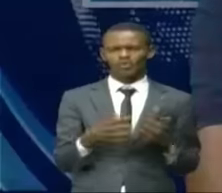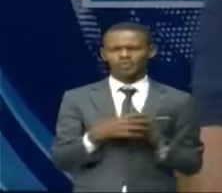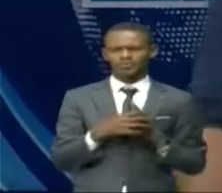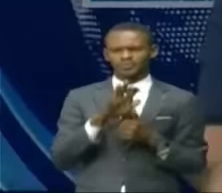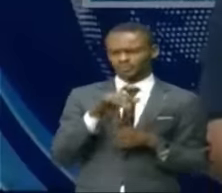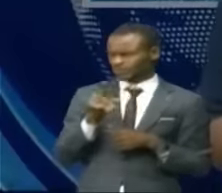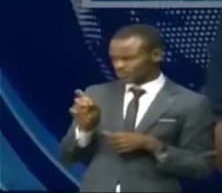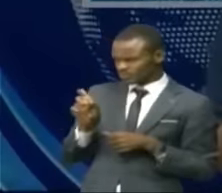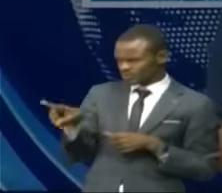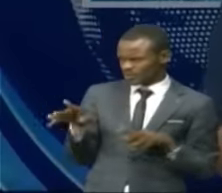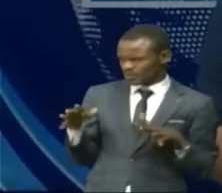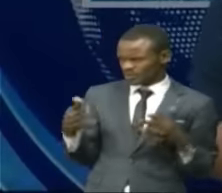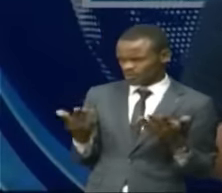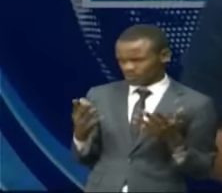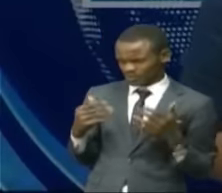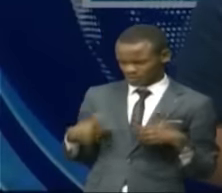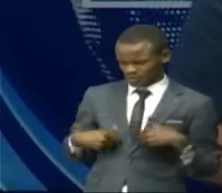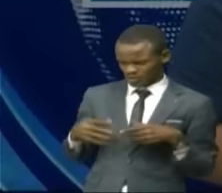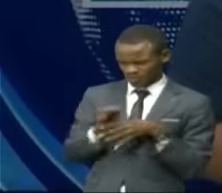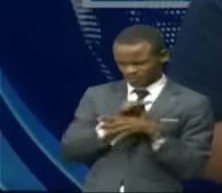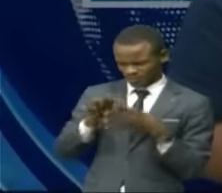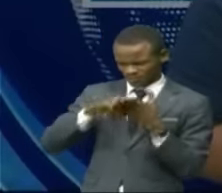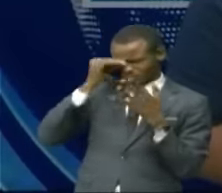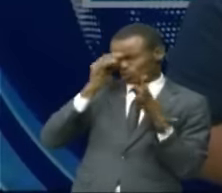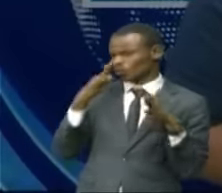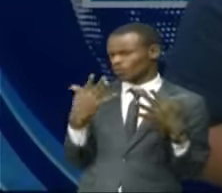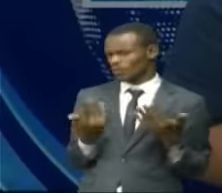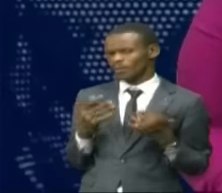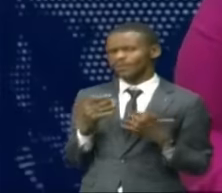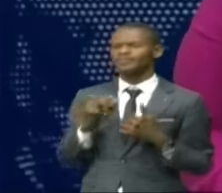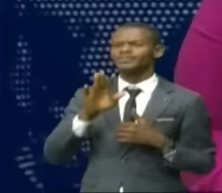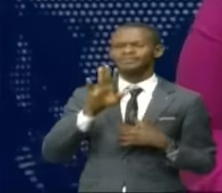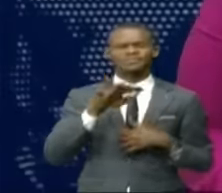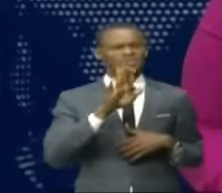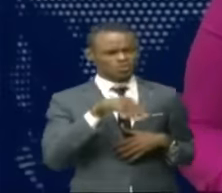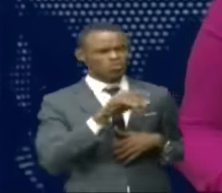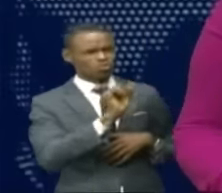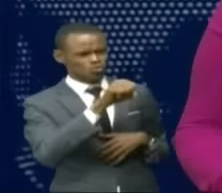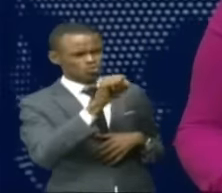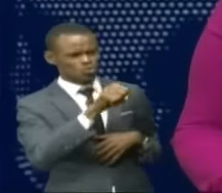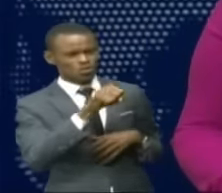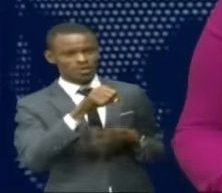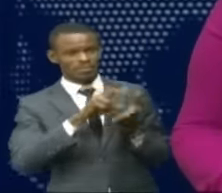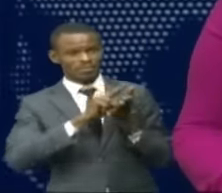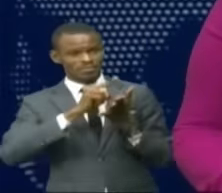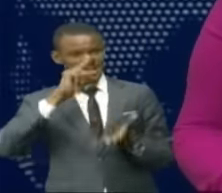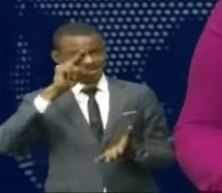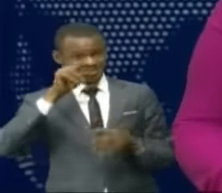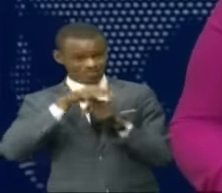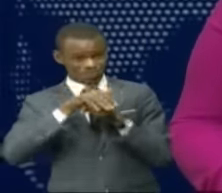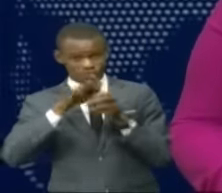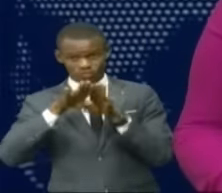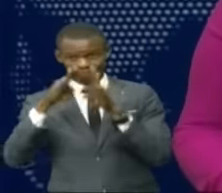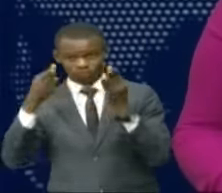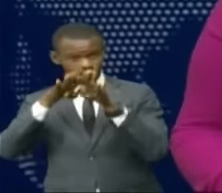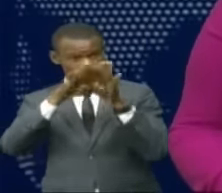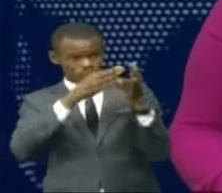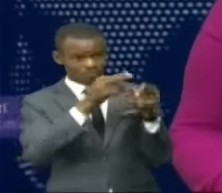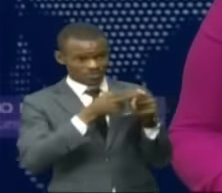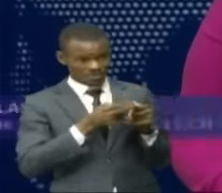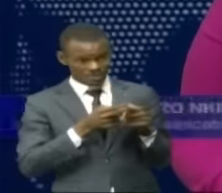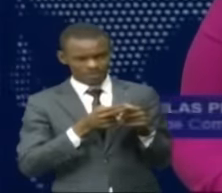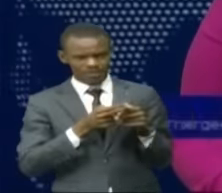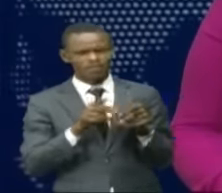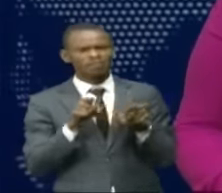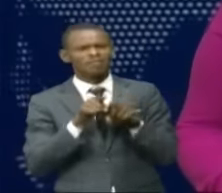devront-ils faire pour se former justement? Ben, il y a plusieurs universités qui s'organisent déjà. Donc il y a déjà la polytechnique